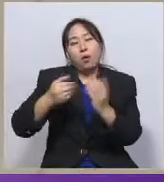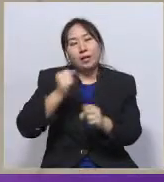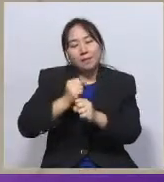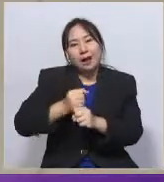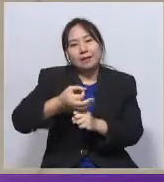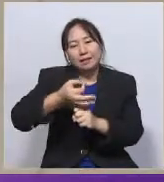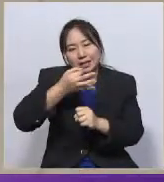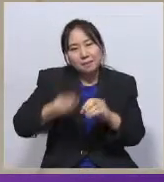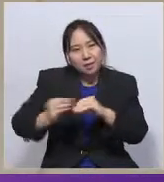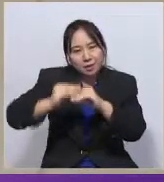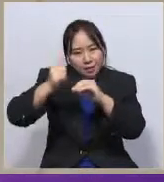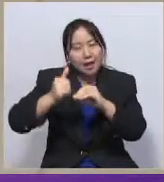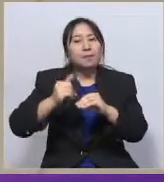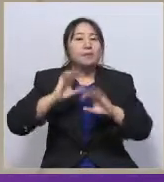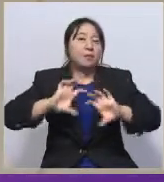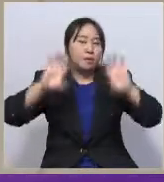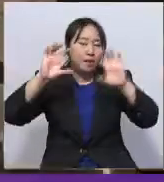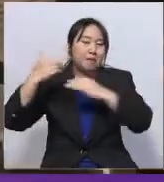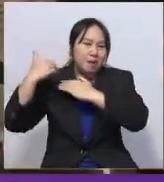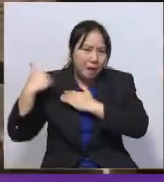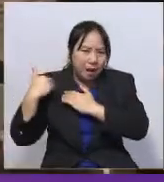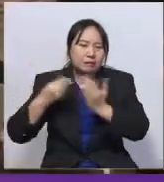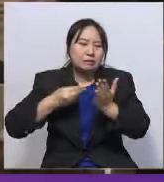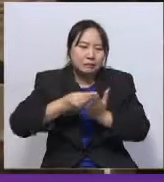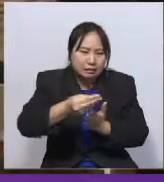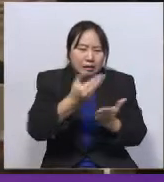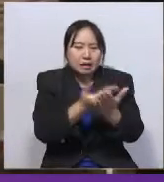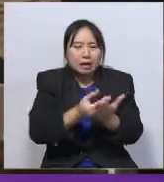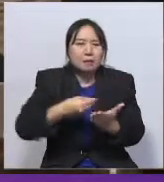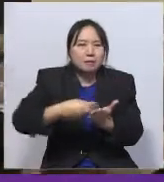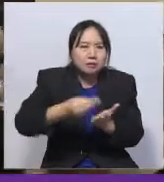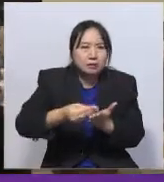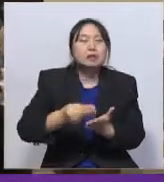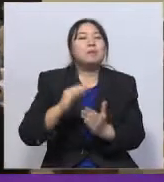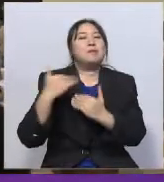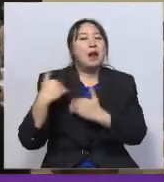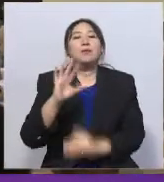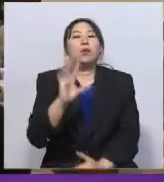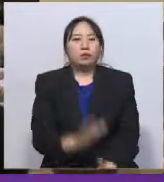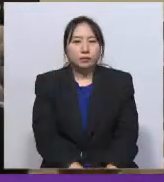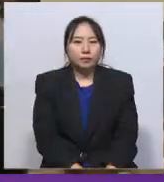าระงบประมาณของรัฐบาลในการอุดหนุนสินค้าราคาเกษตรในระยะยาวค่ะ